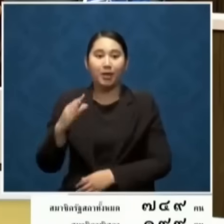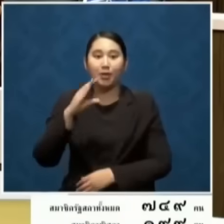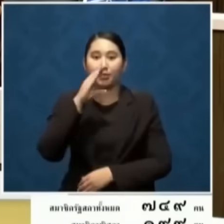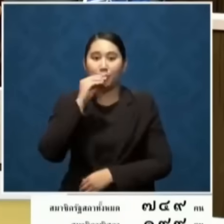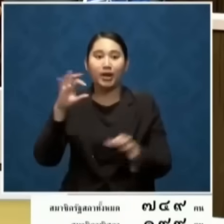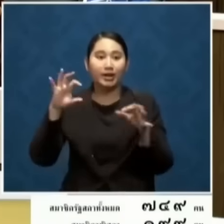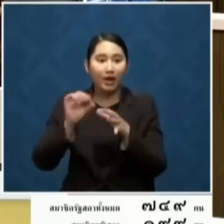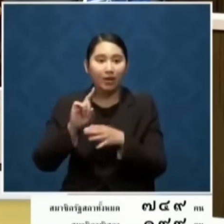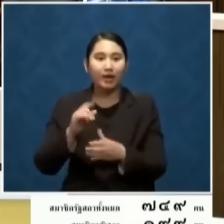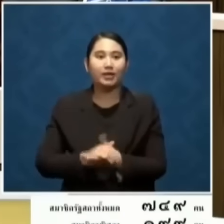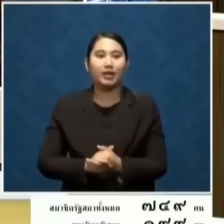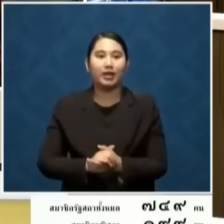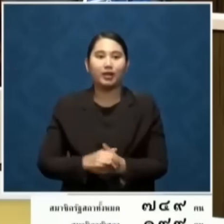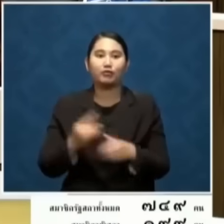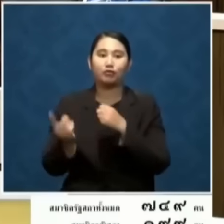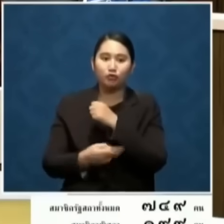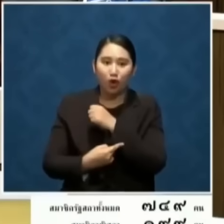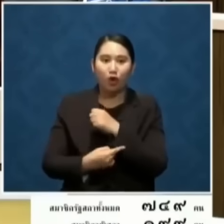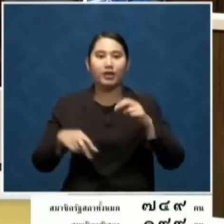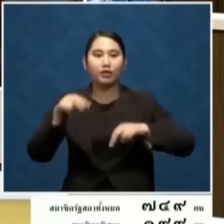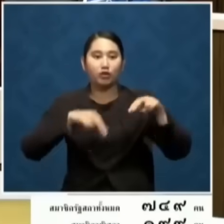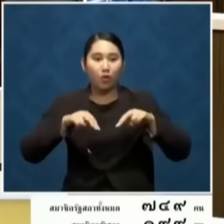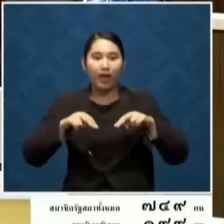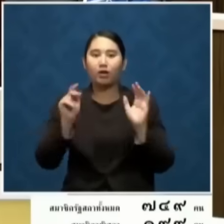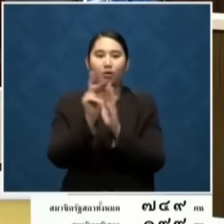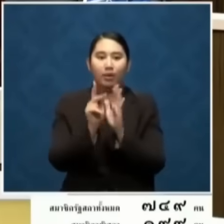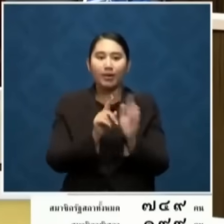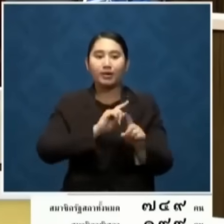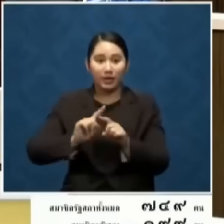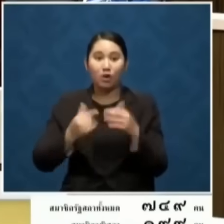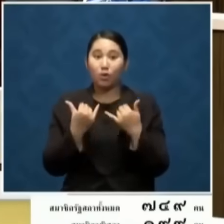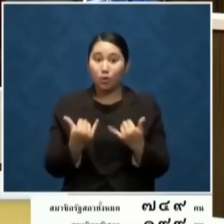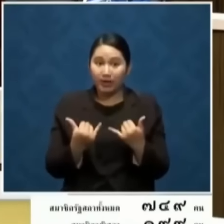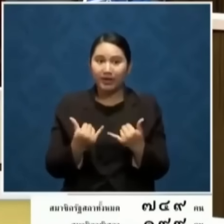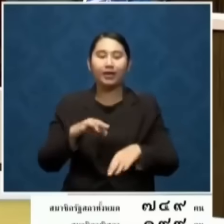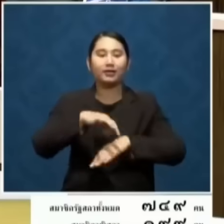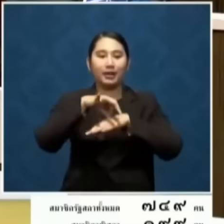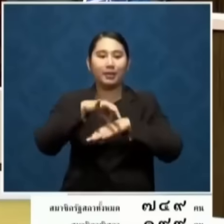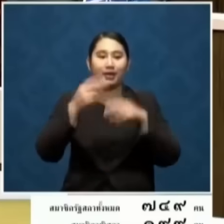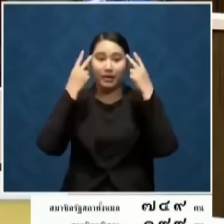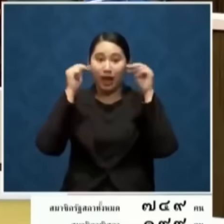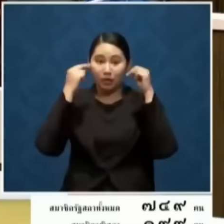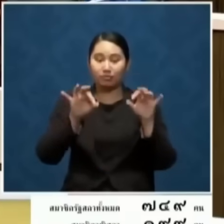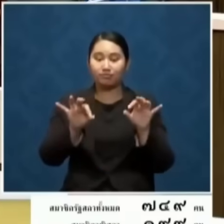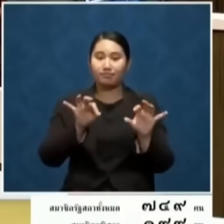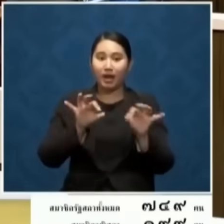าใครยิงและเหตุการณ์14ตุลา6ตุลาจะรู้สึกอย่างไรนะคะนายพิธากล่าวต่